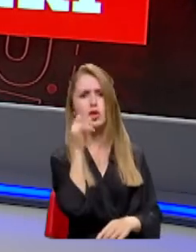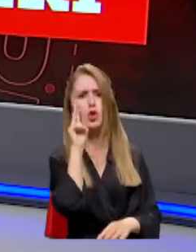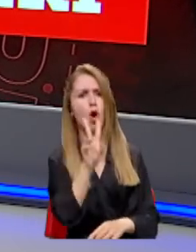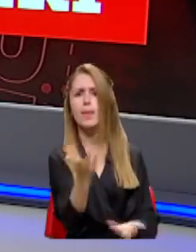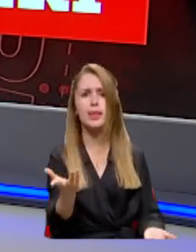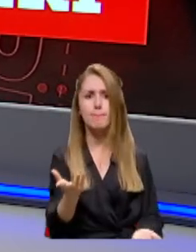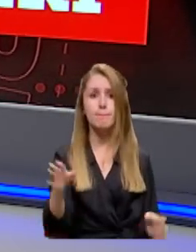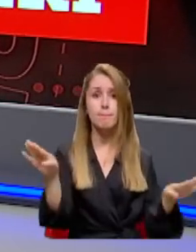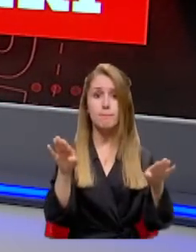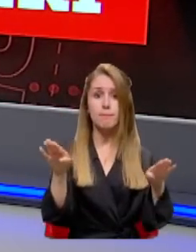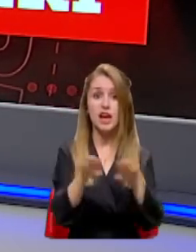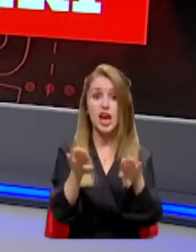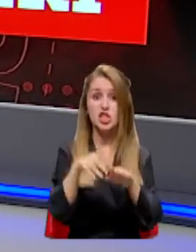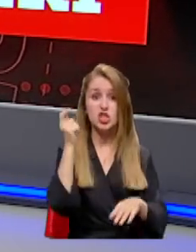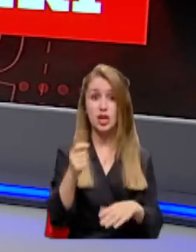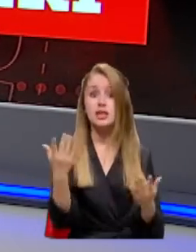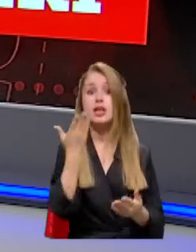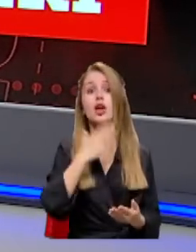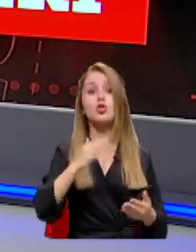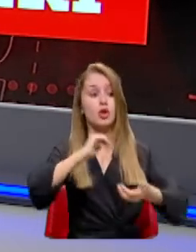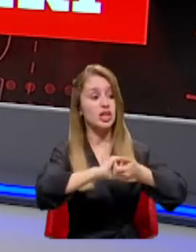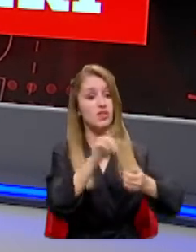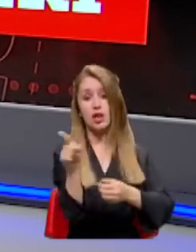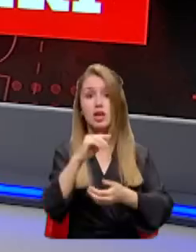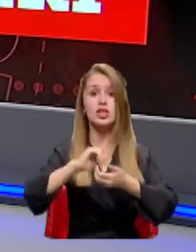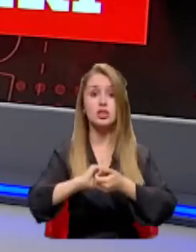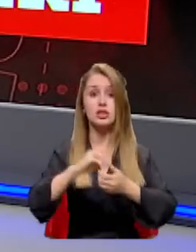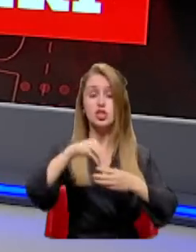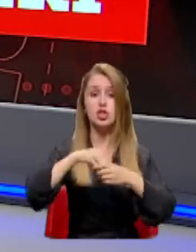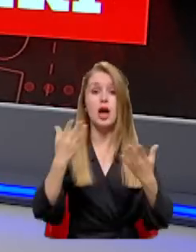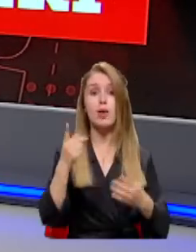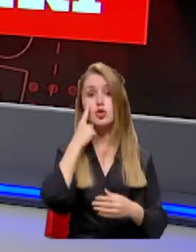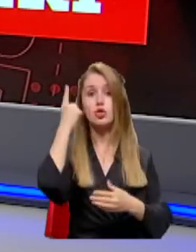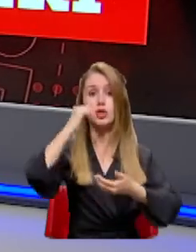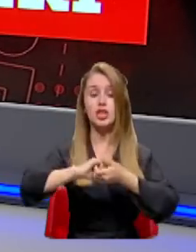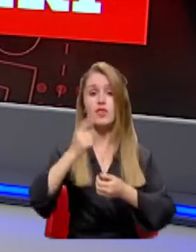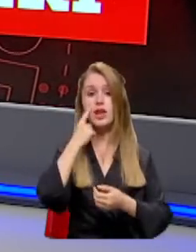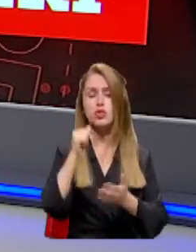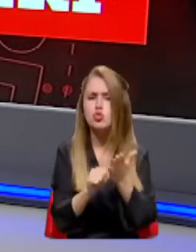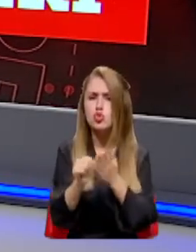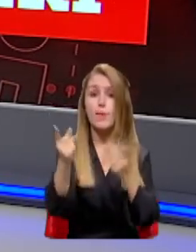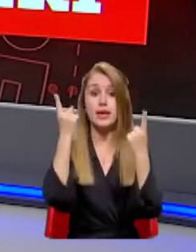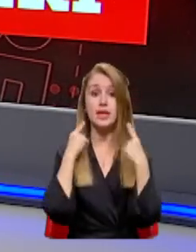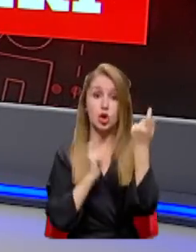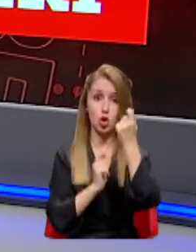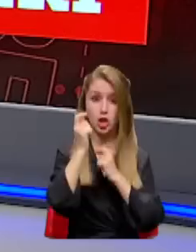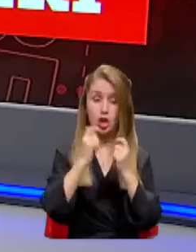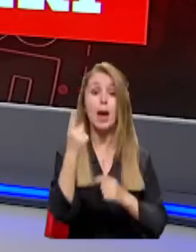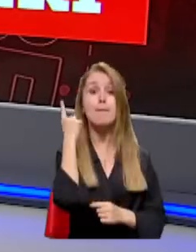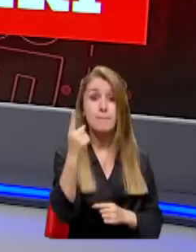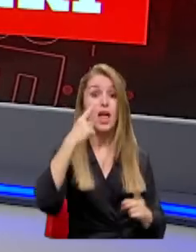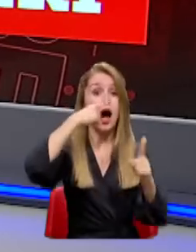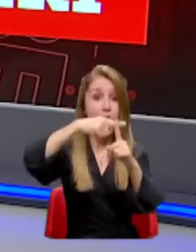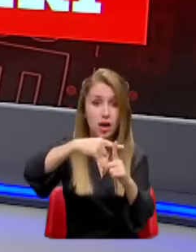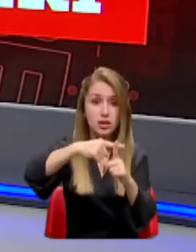görmedim. Eşit şartlar zaten yok ittifaklar arasında. Cumhur İttifakı devletin tüm yetkilerini kullanıyor. Bir de